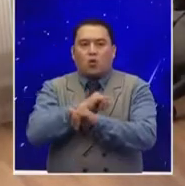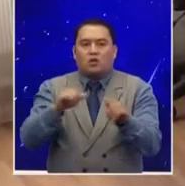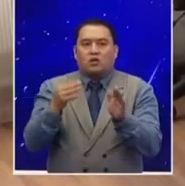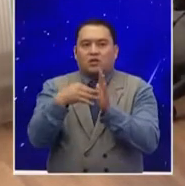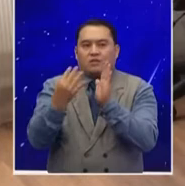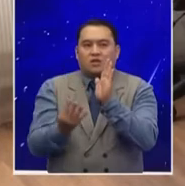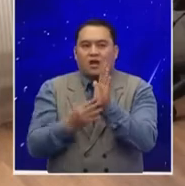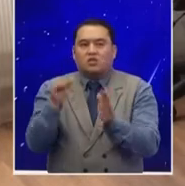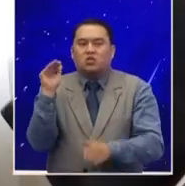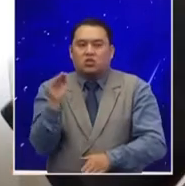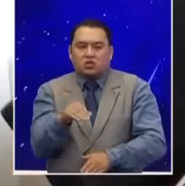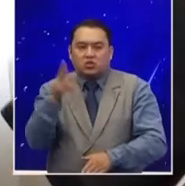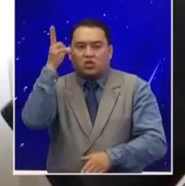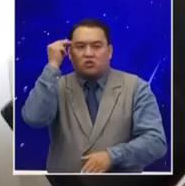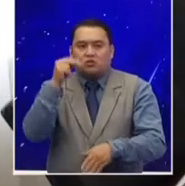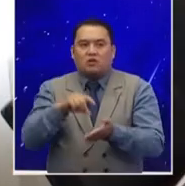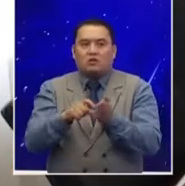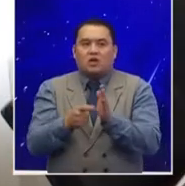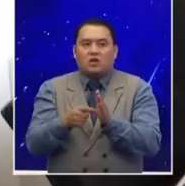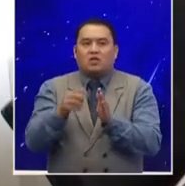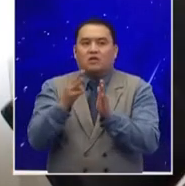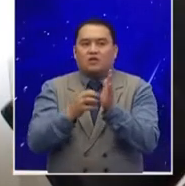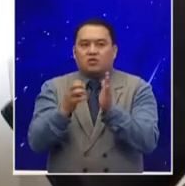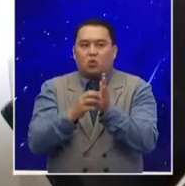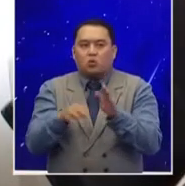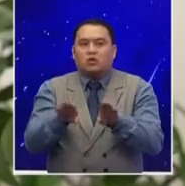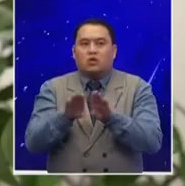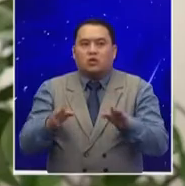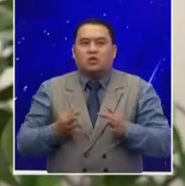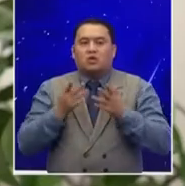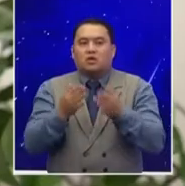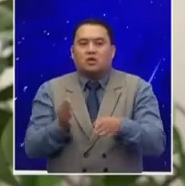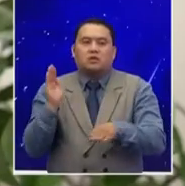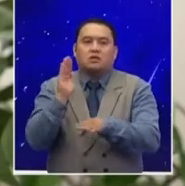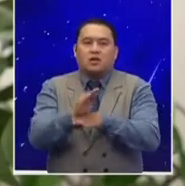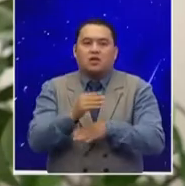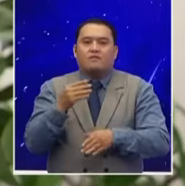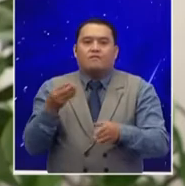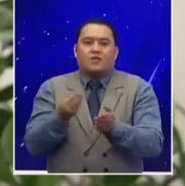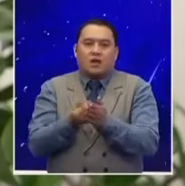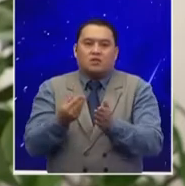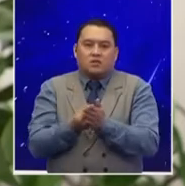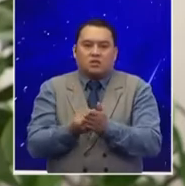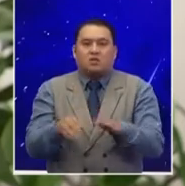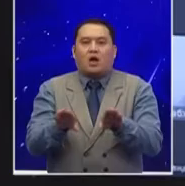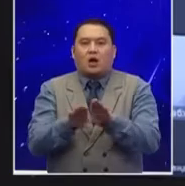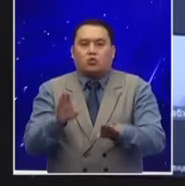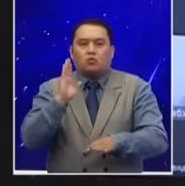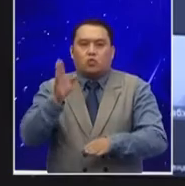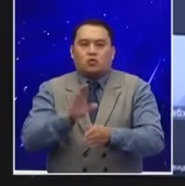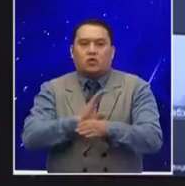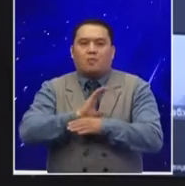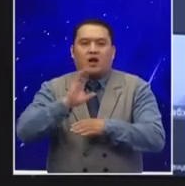на 19 тысяч, число классов на 900. Соответственно, требуется дополнительное финансирование. Также средства